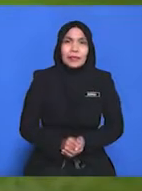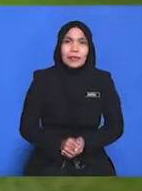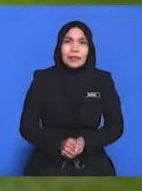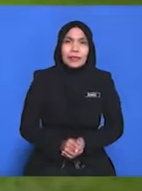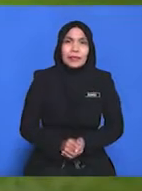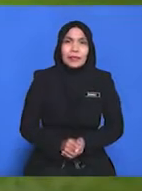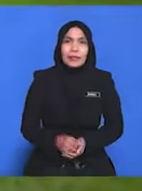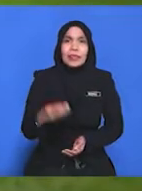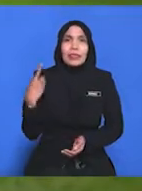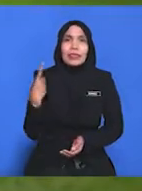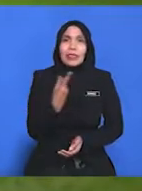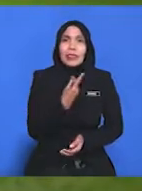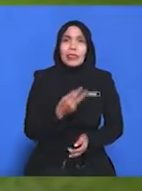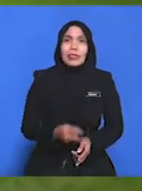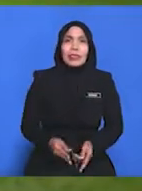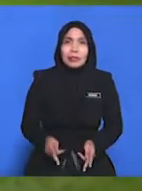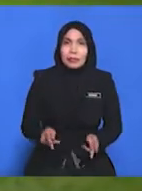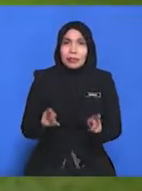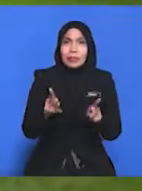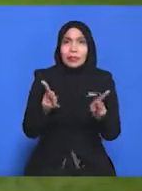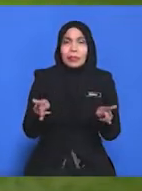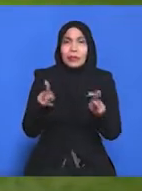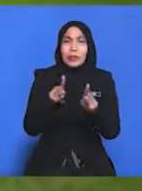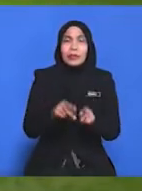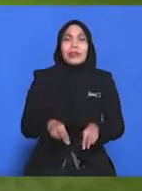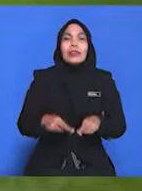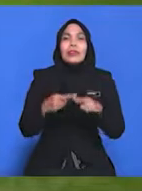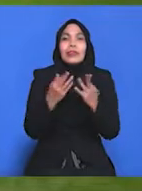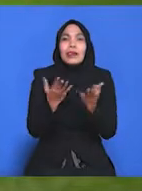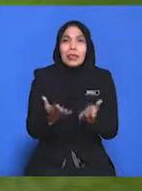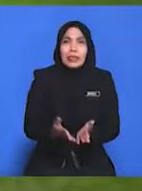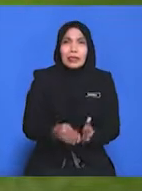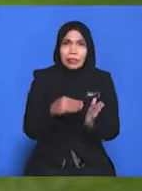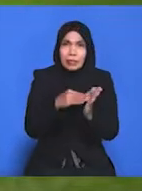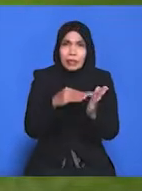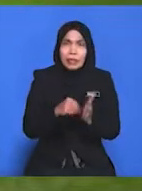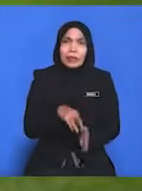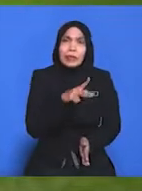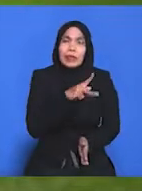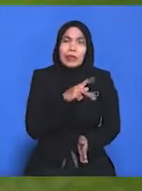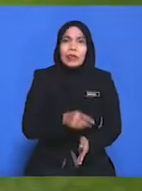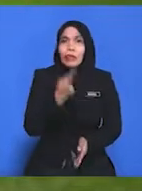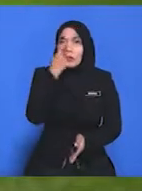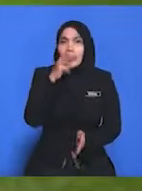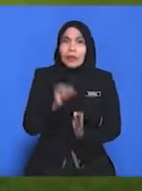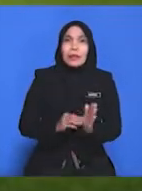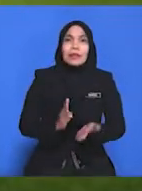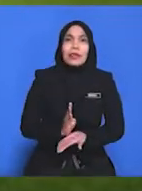Kita perlu ramai pegawai untuk membantu dalam pengurusan pemain, fasiliti sukan dan